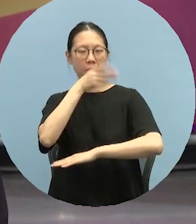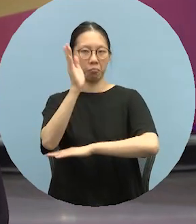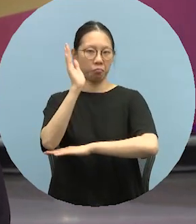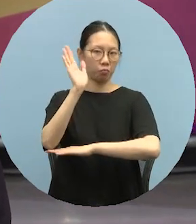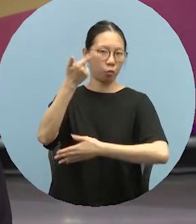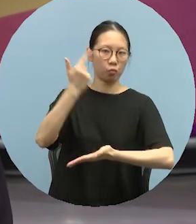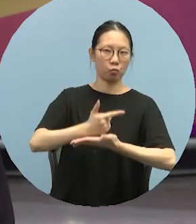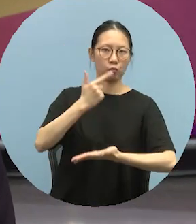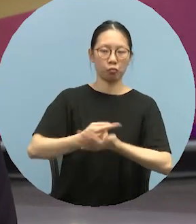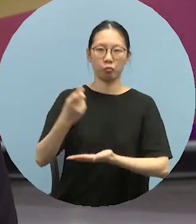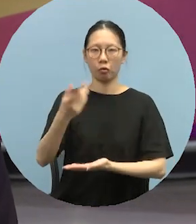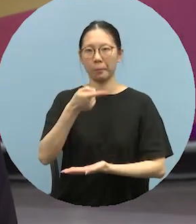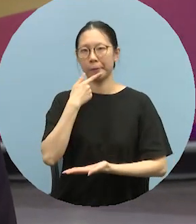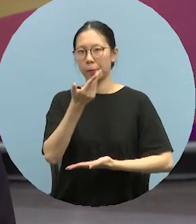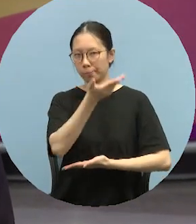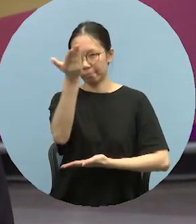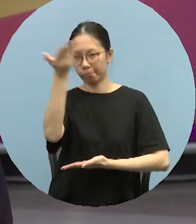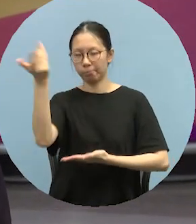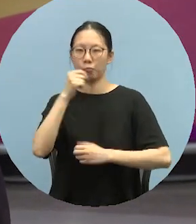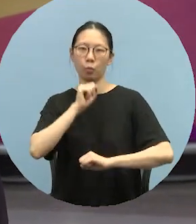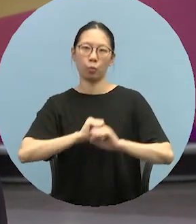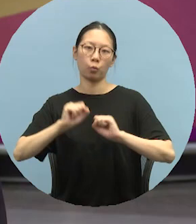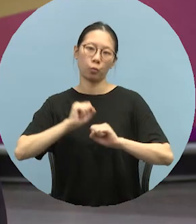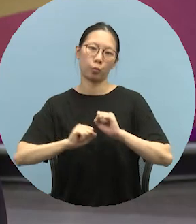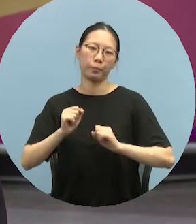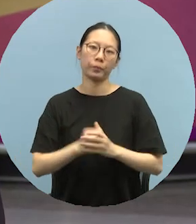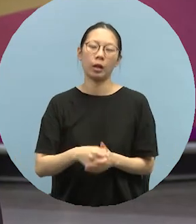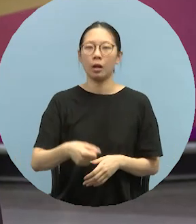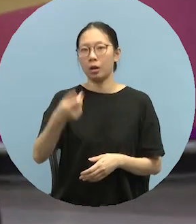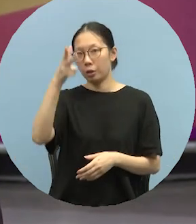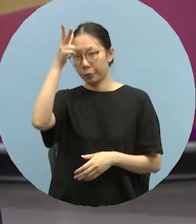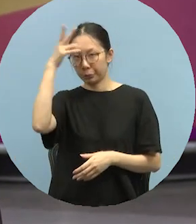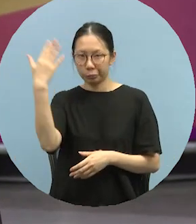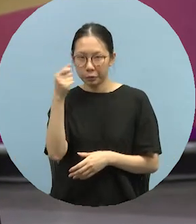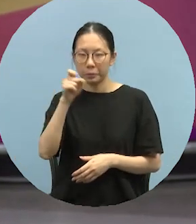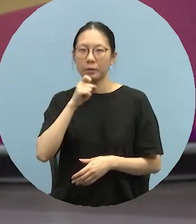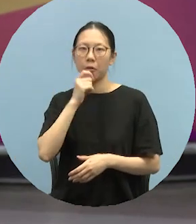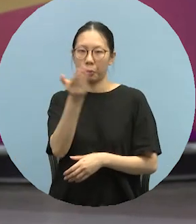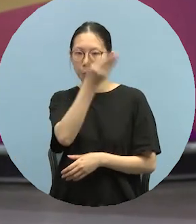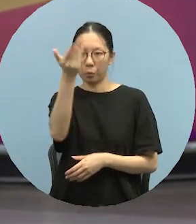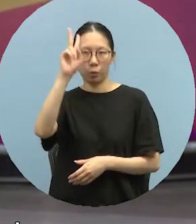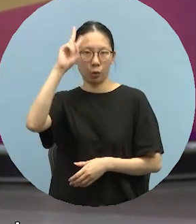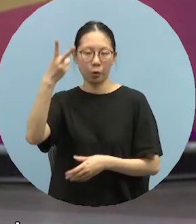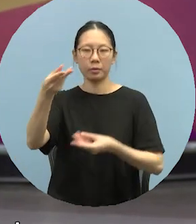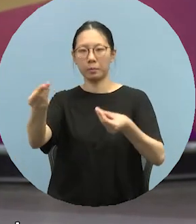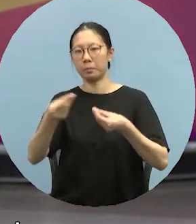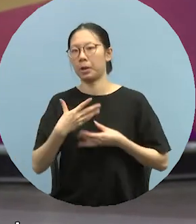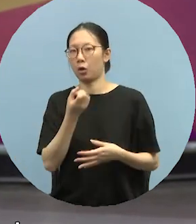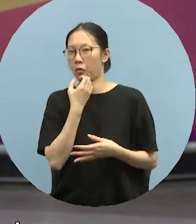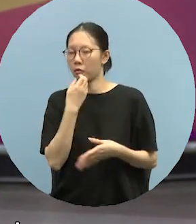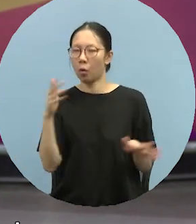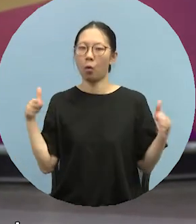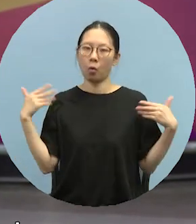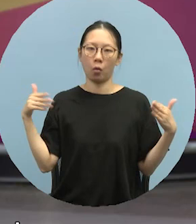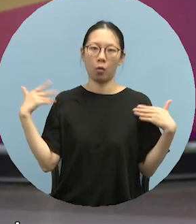話以及進行考察的活動。主席兩天的考察帶給香